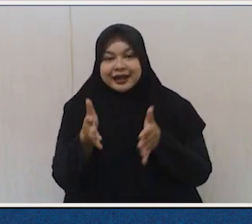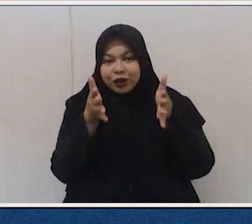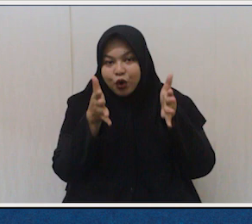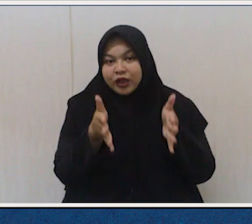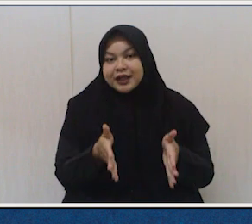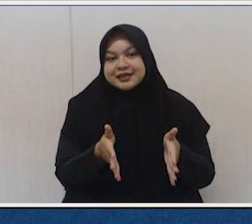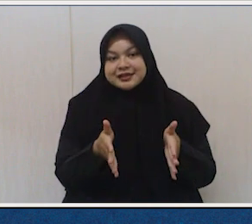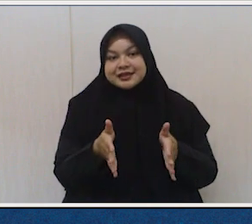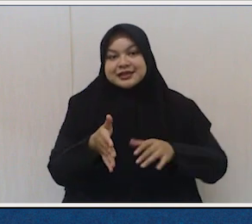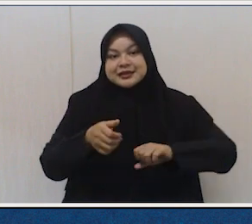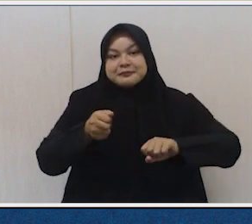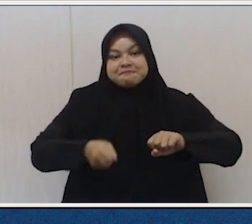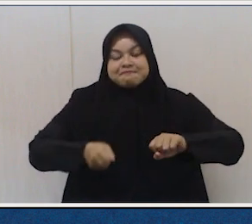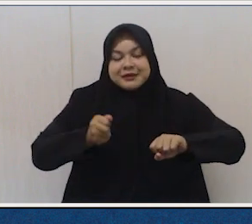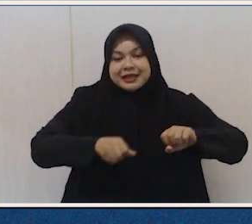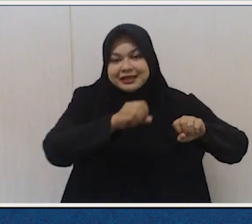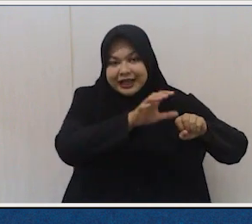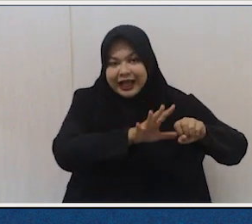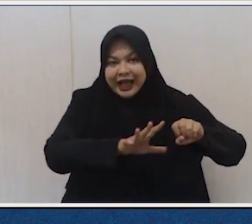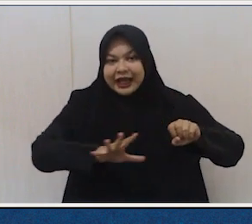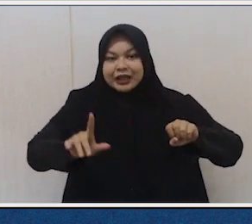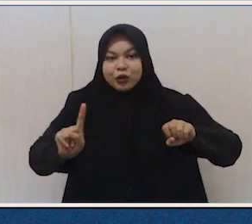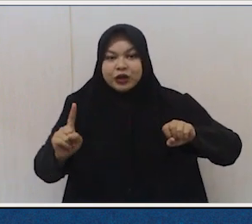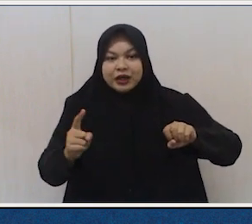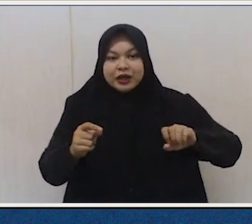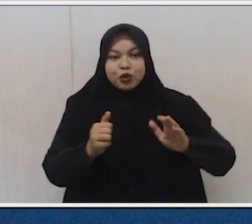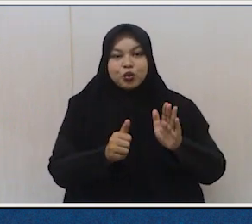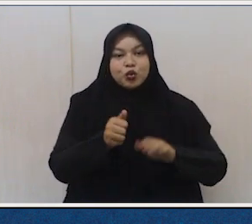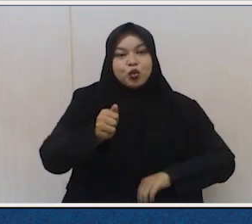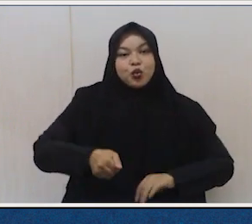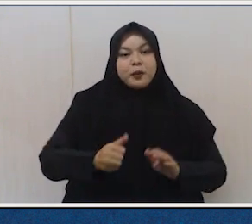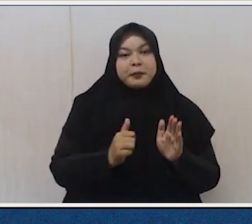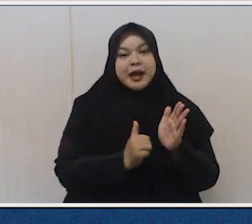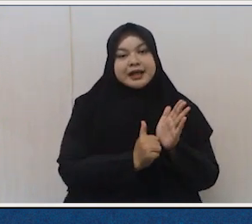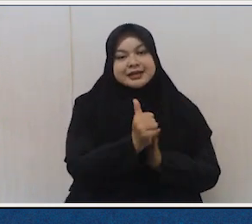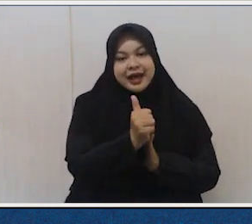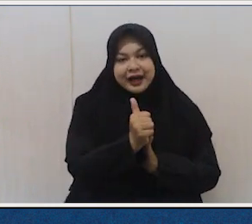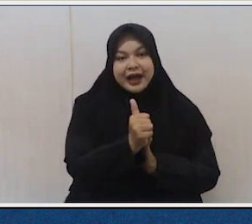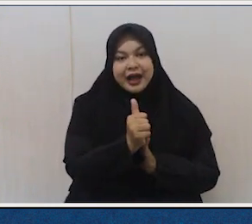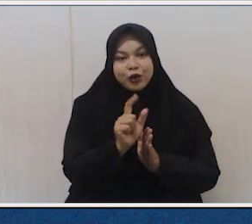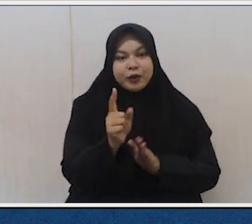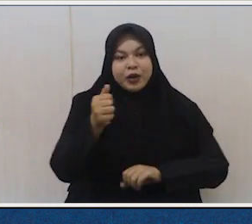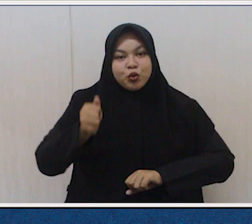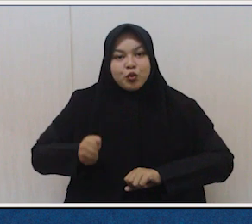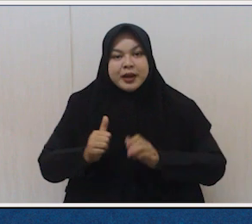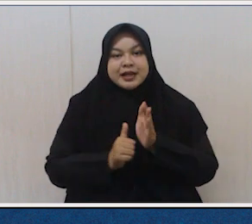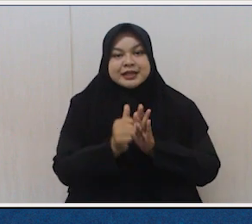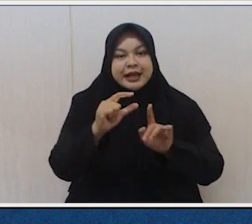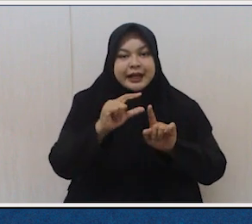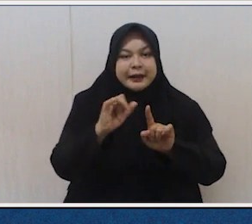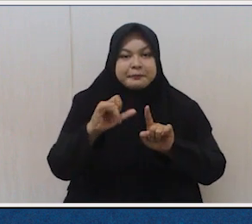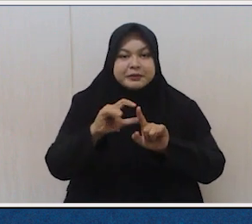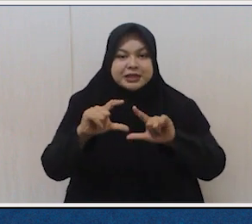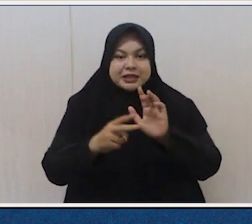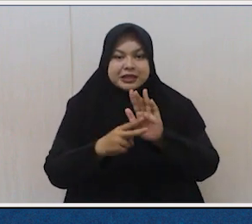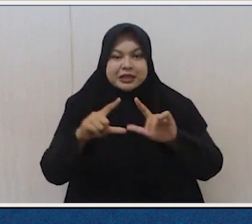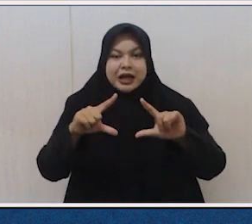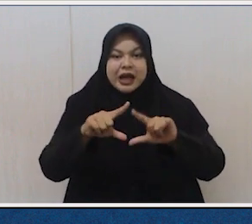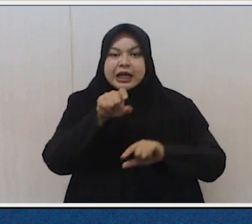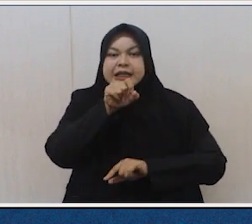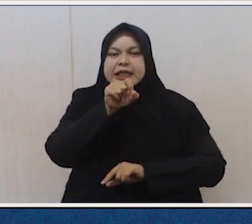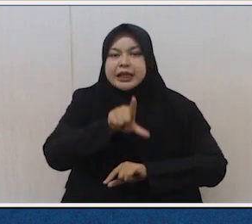acara terutama yang hukum acara pidana ya kritik kita banyak di sektor itu tetapi logika